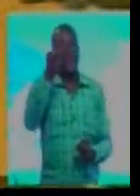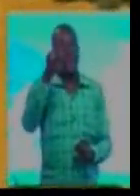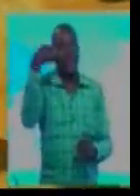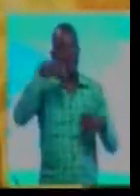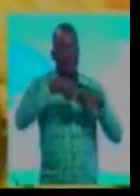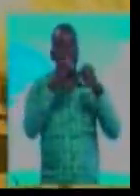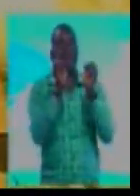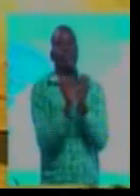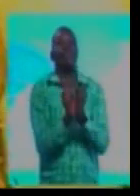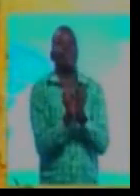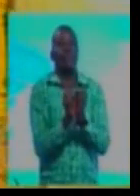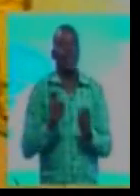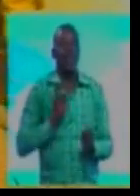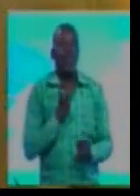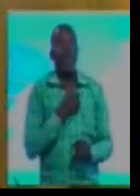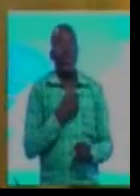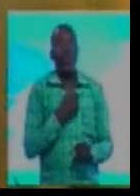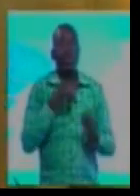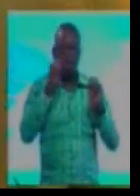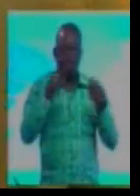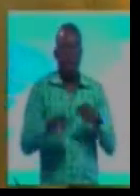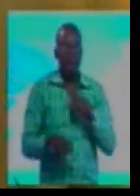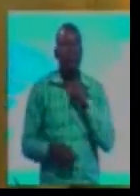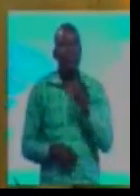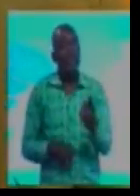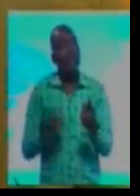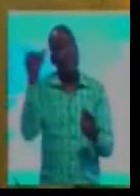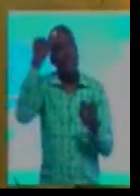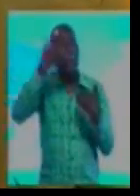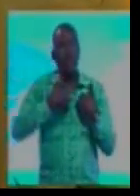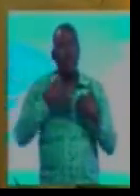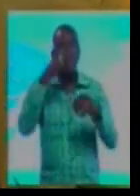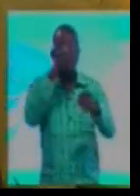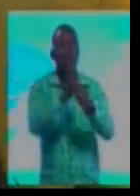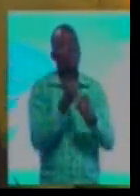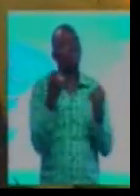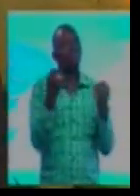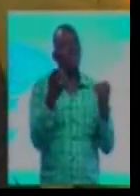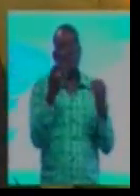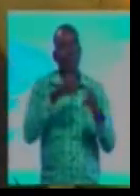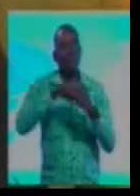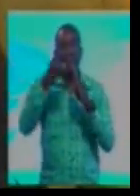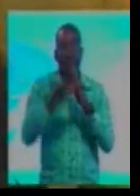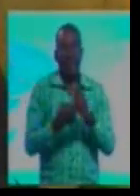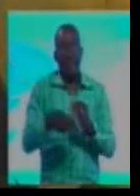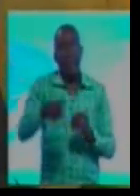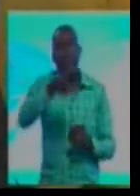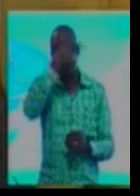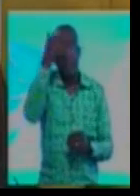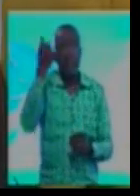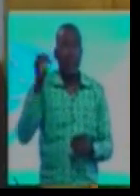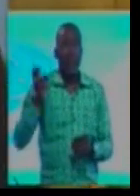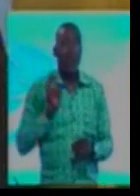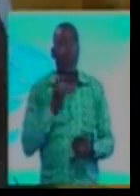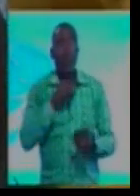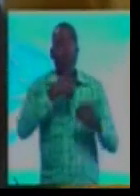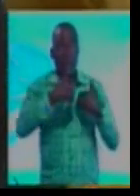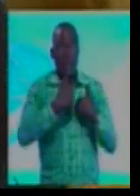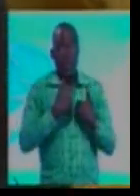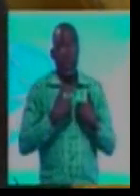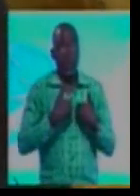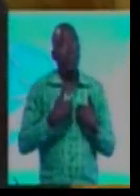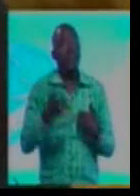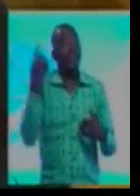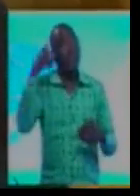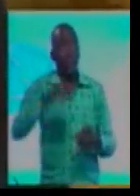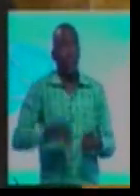pouvons dire que les agriculteurs ont engrangé beaucoup de résultats. Beaucoup de résultats parce que nous avons suscité en eux l'envie de